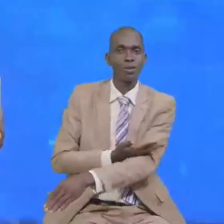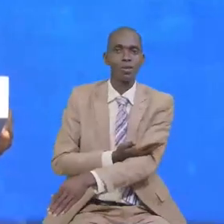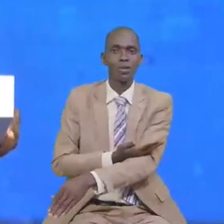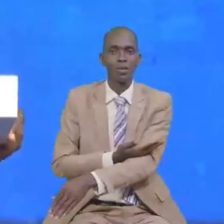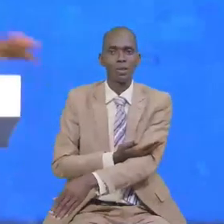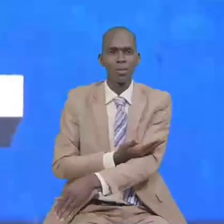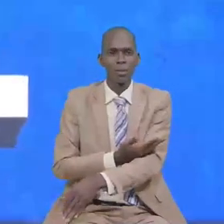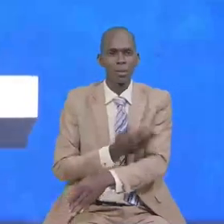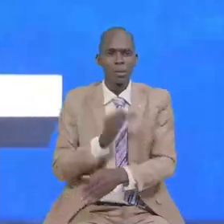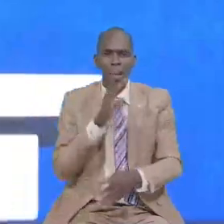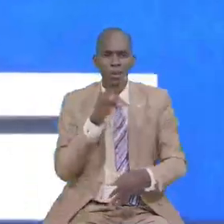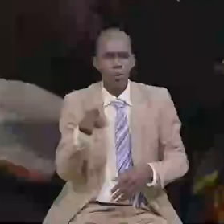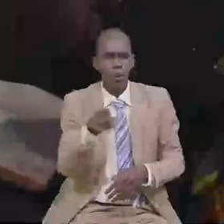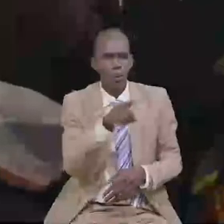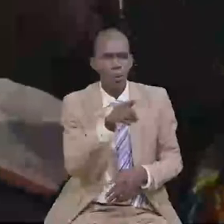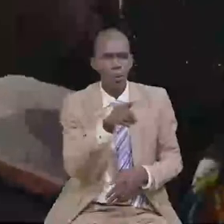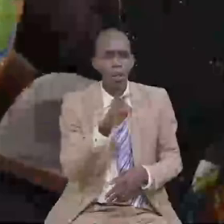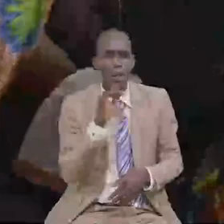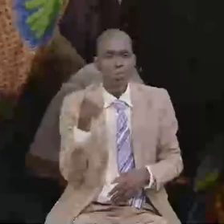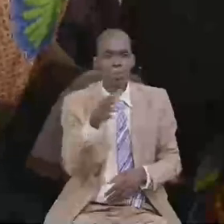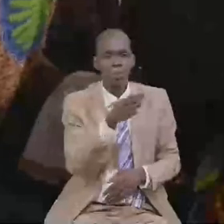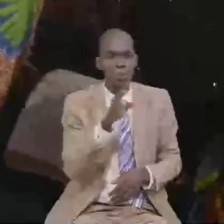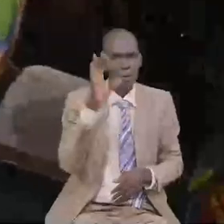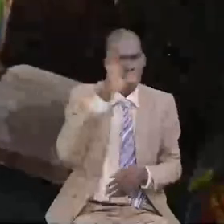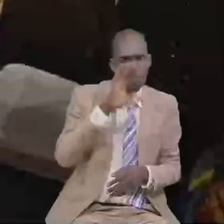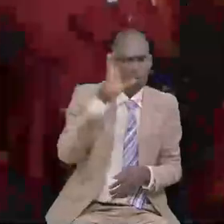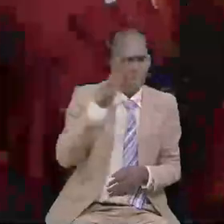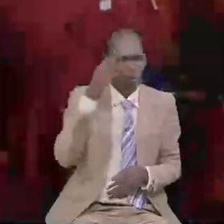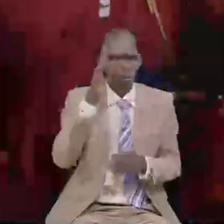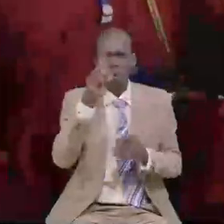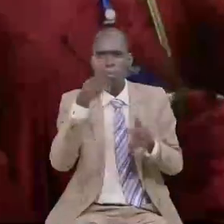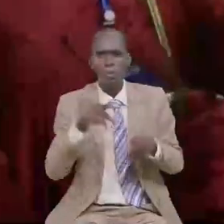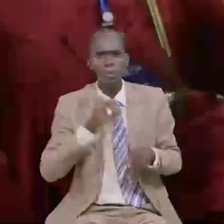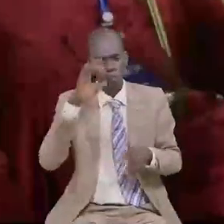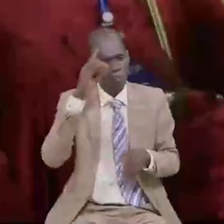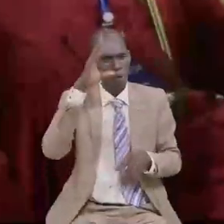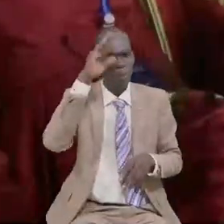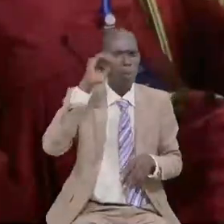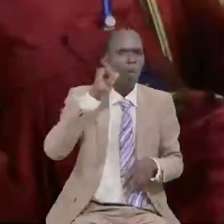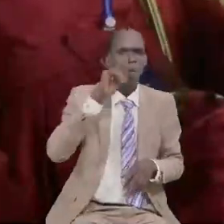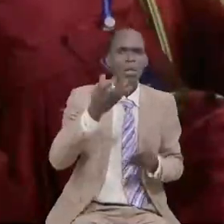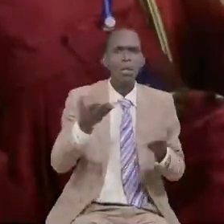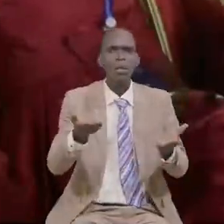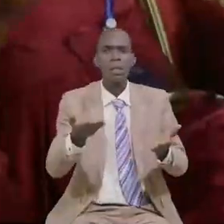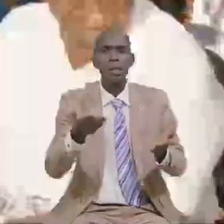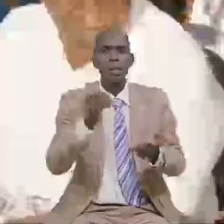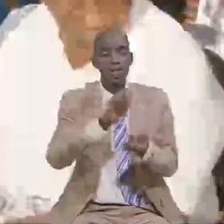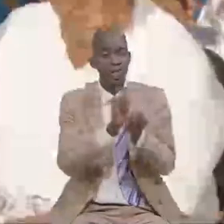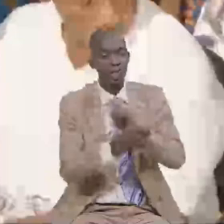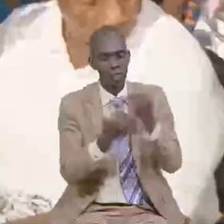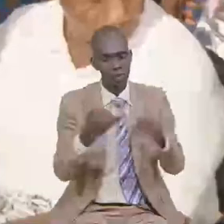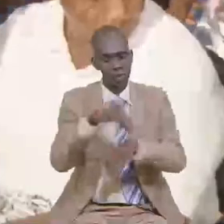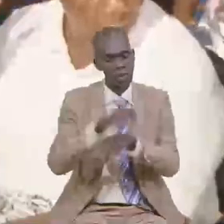Quelqu'un là-bas, je cherche la personne, je cherche celle-là. Un changement pour